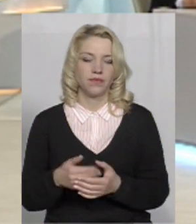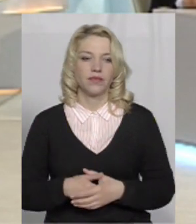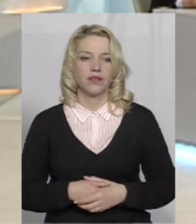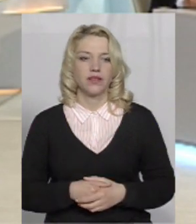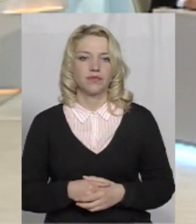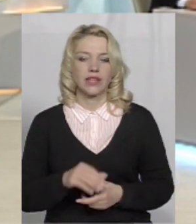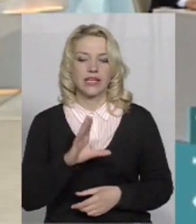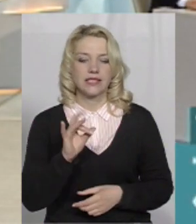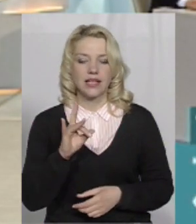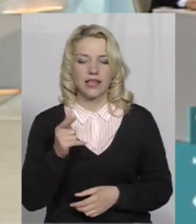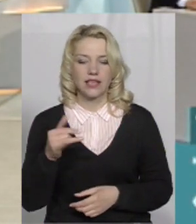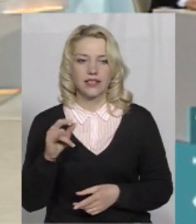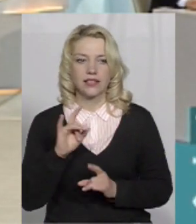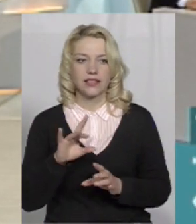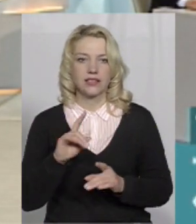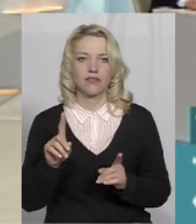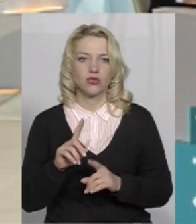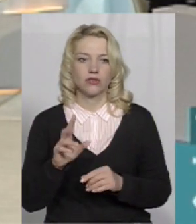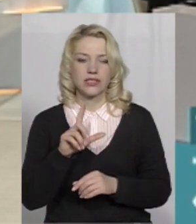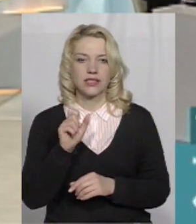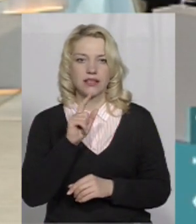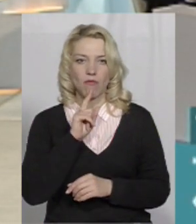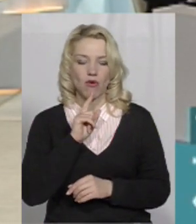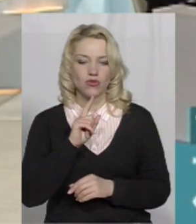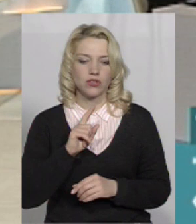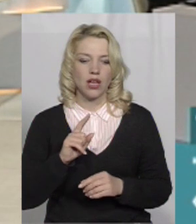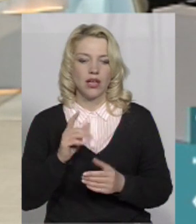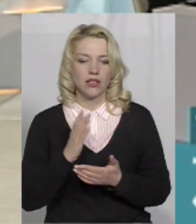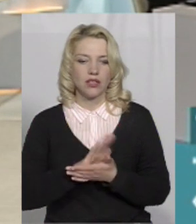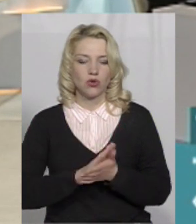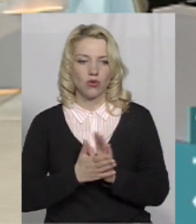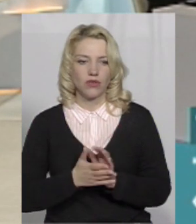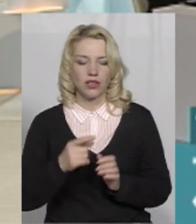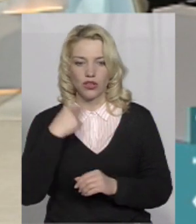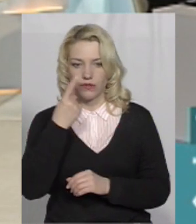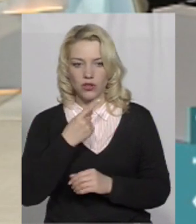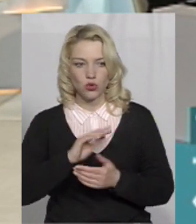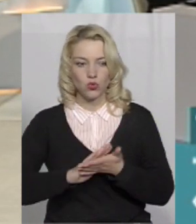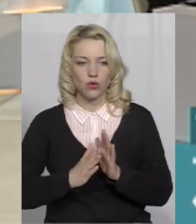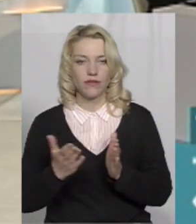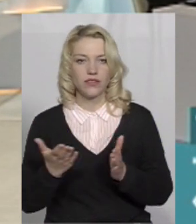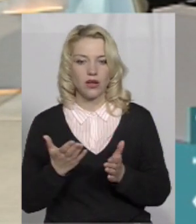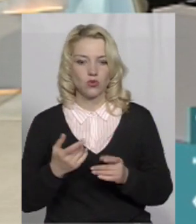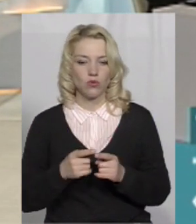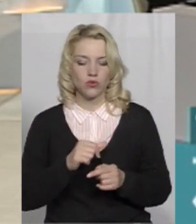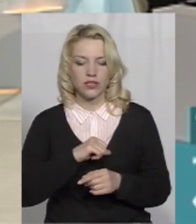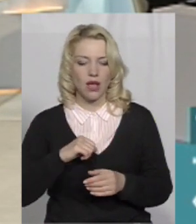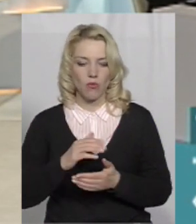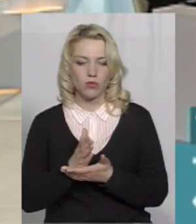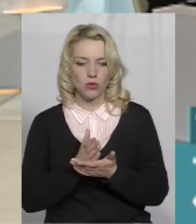Сергій сказав про те, що якби за замовчуванням укладається договір, індивідуальний договір, в якому саме